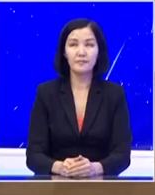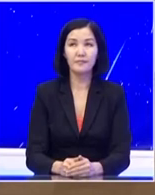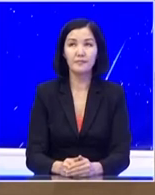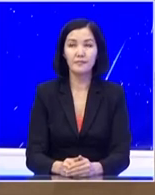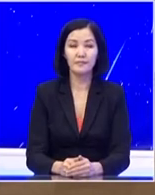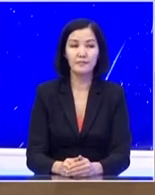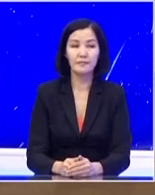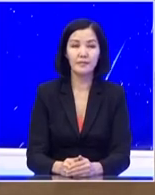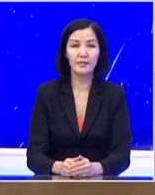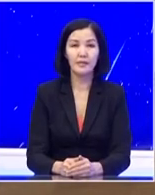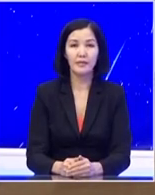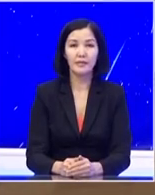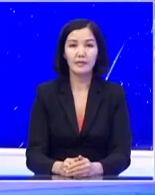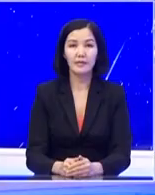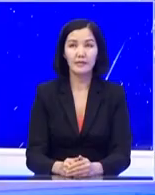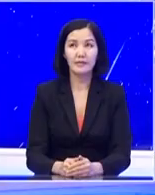Қаратал ауданынан.